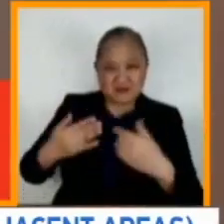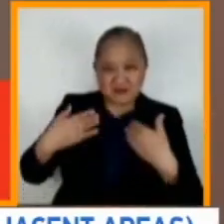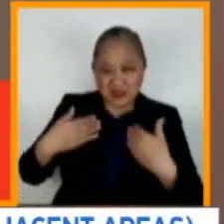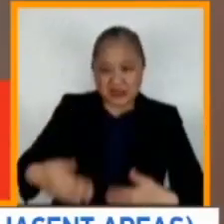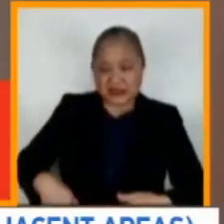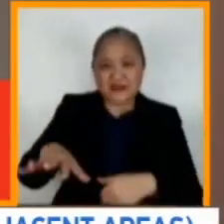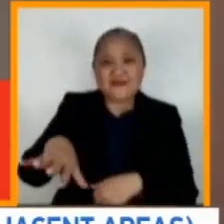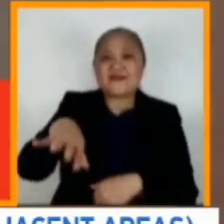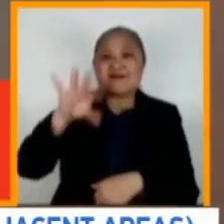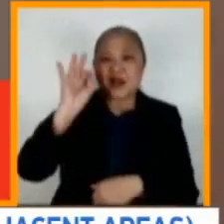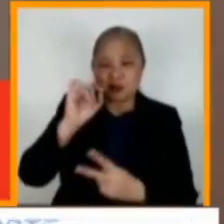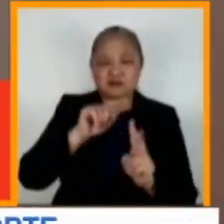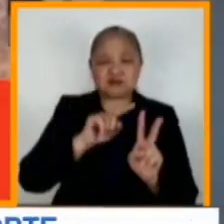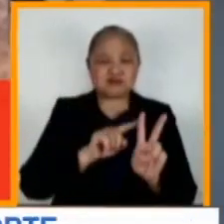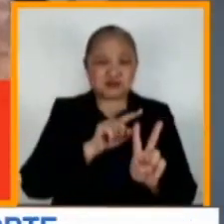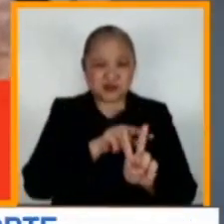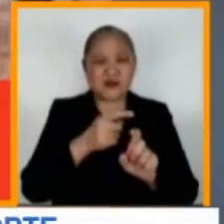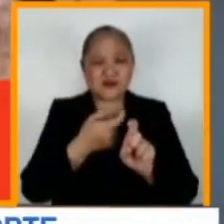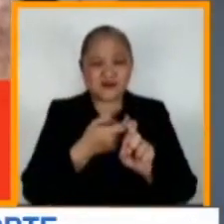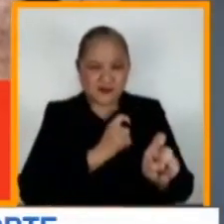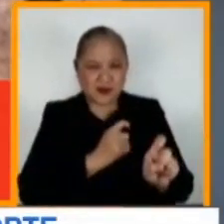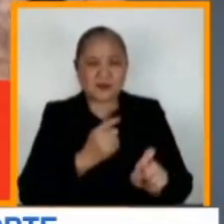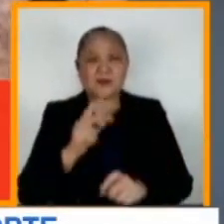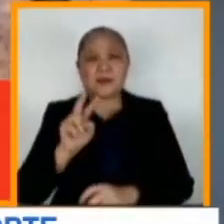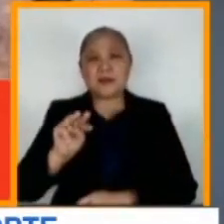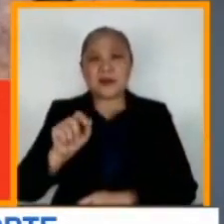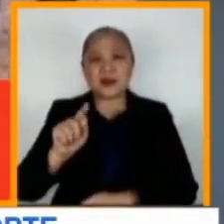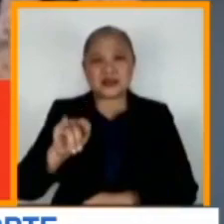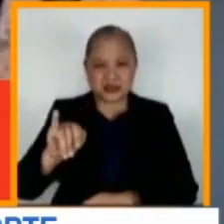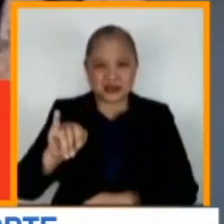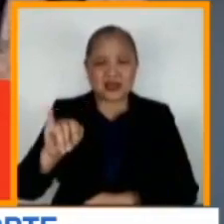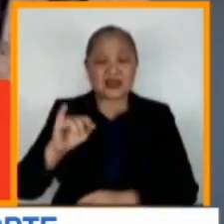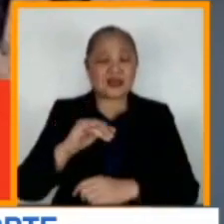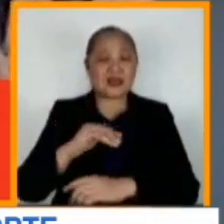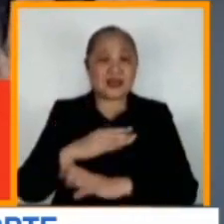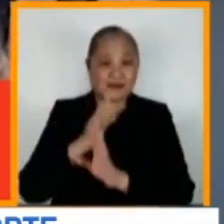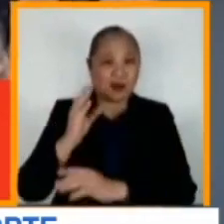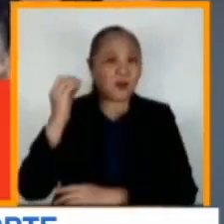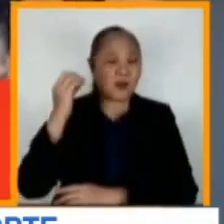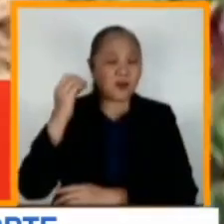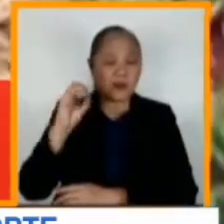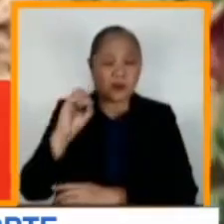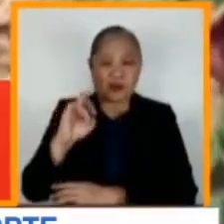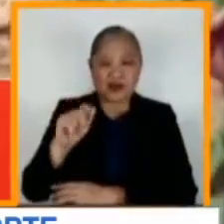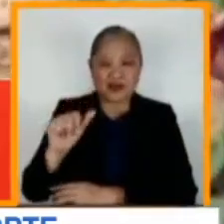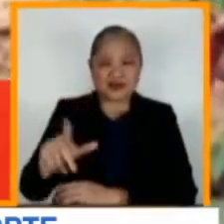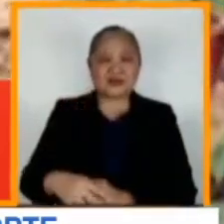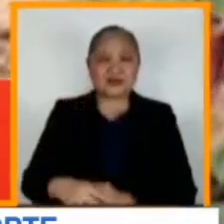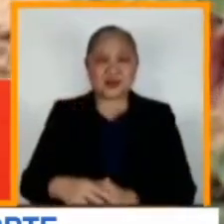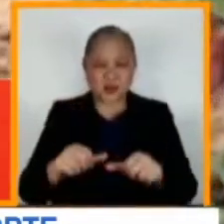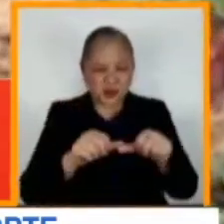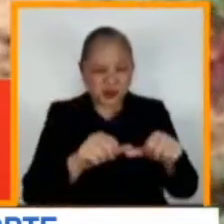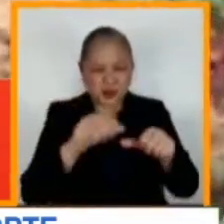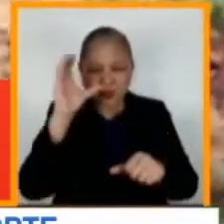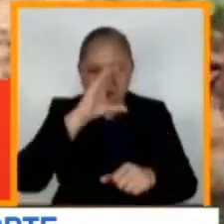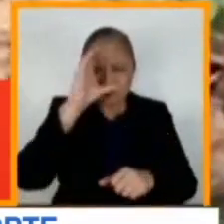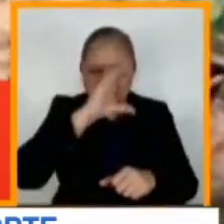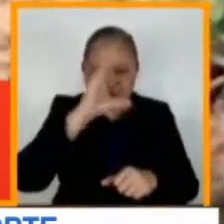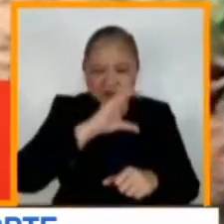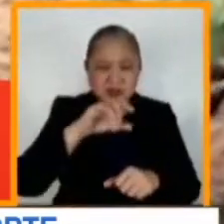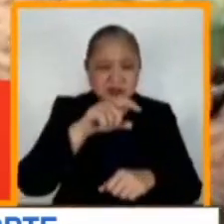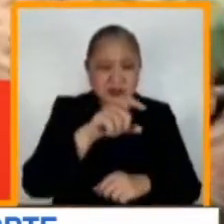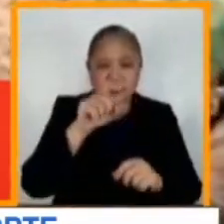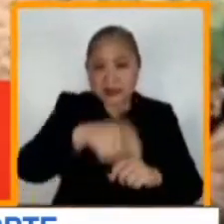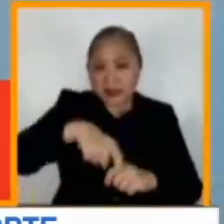Matis City, Davao Oriental. Nagpapatuloy pang retrieval operation para sa 2 minero na sina Henry Canupin at alias